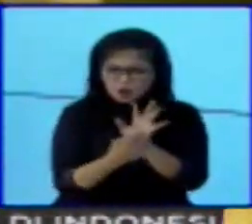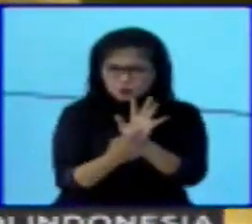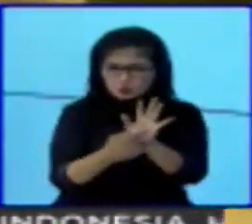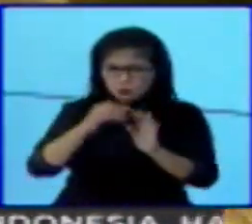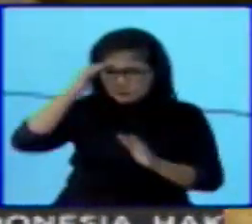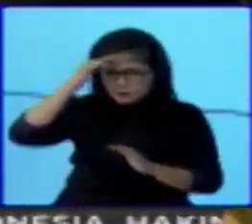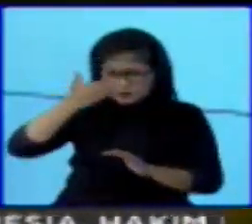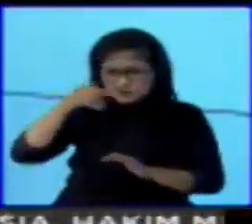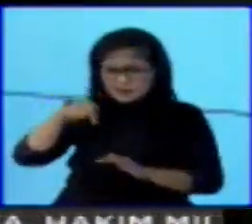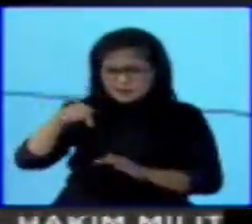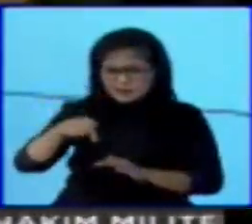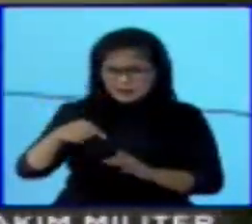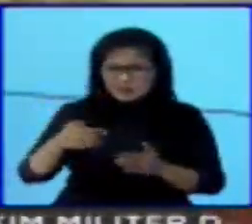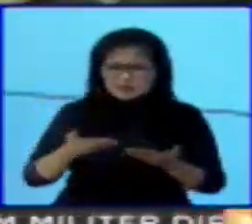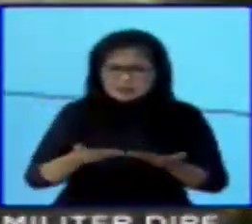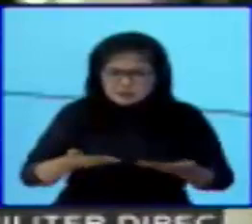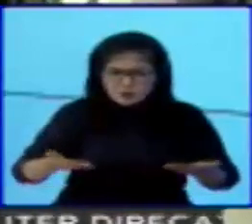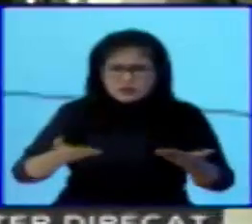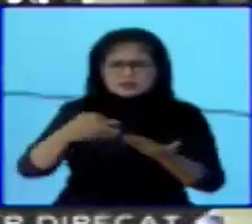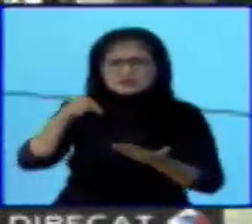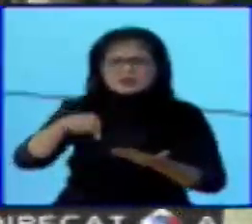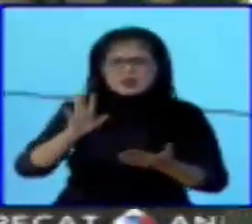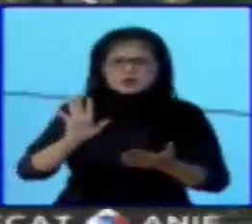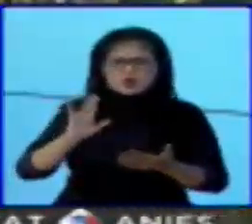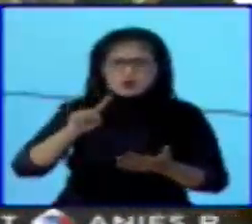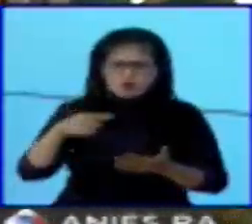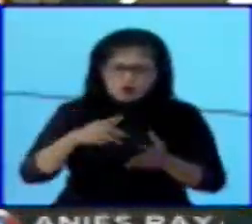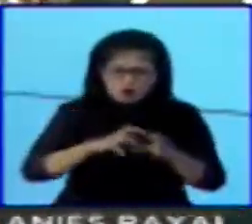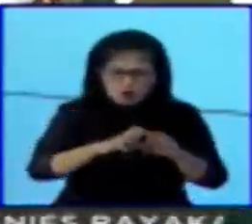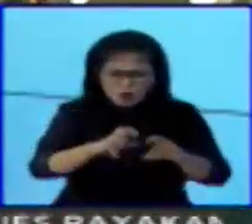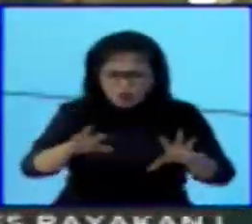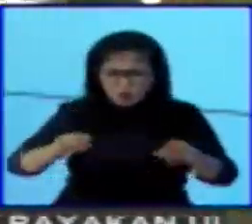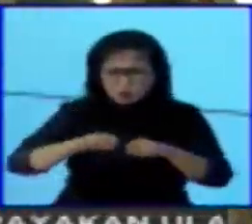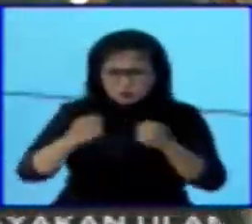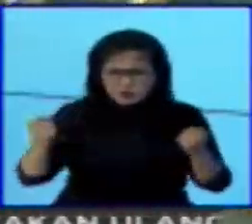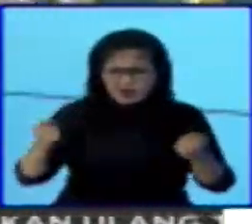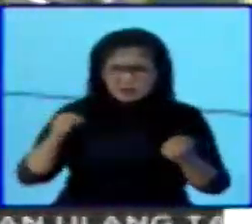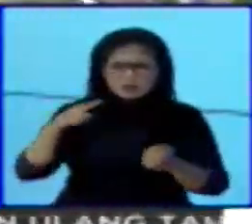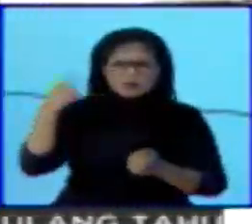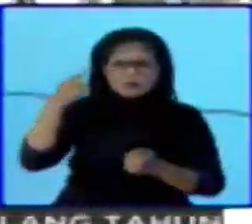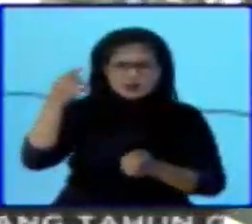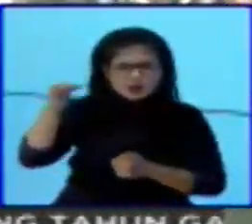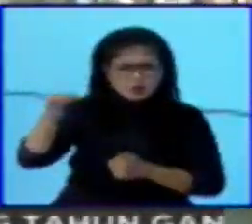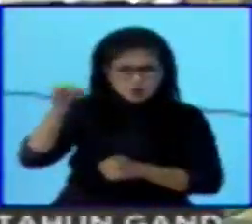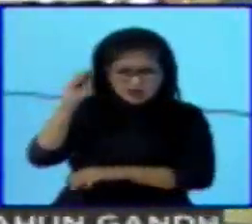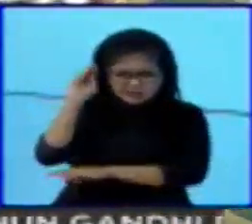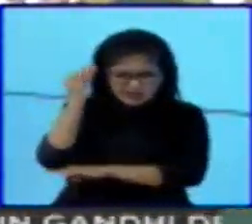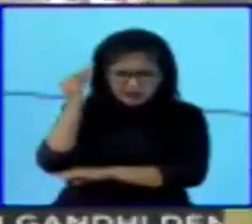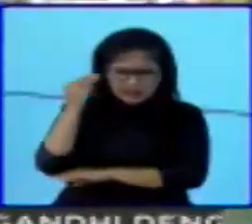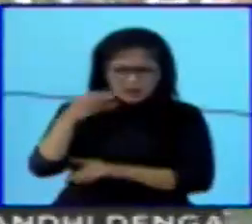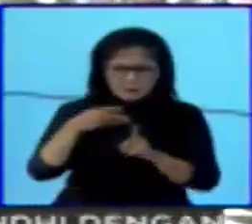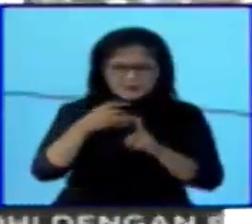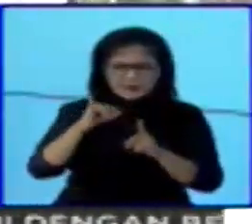dengan kondisi saat ini sudah mulai rapuh. Saat ini Pemprov DKI dan juga Biro Hukum dan juga